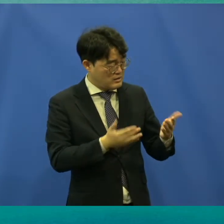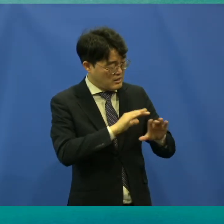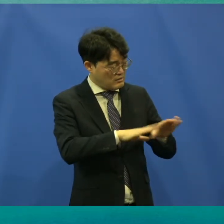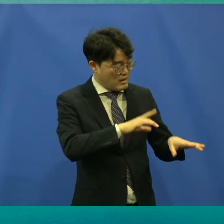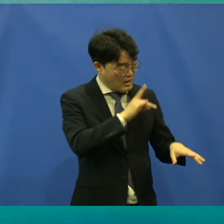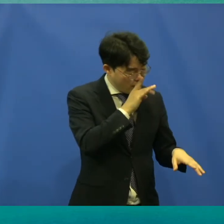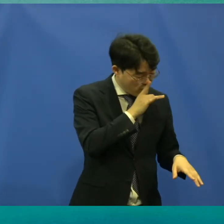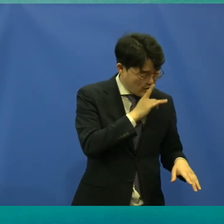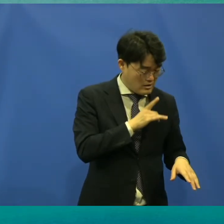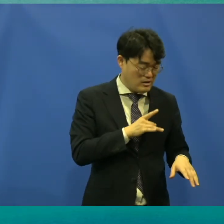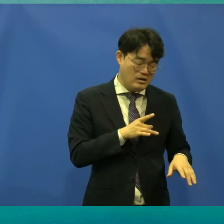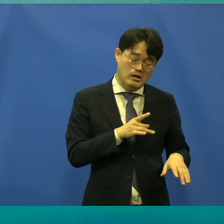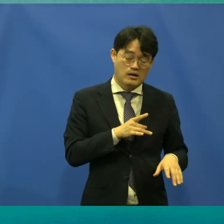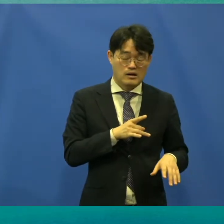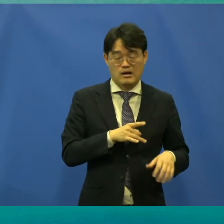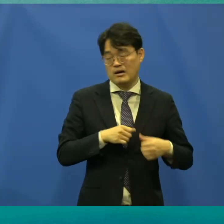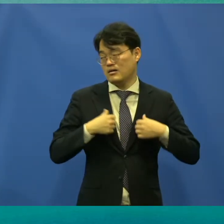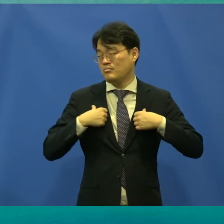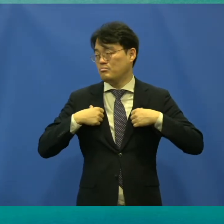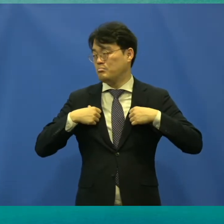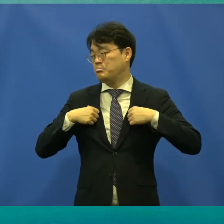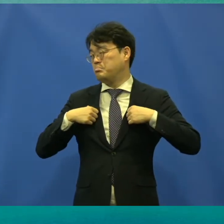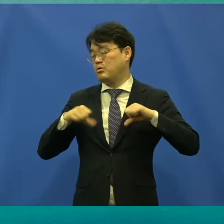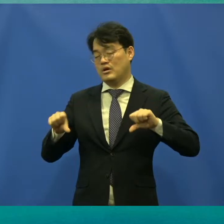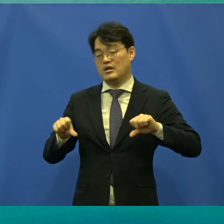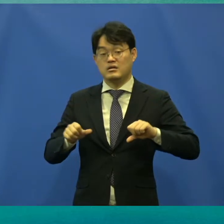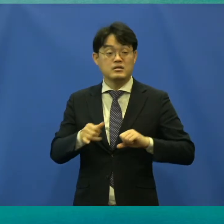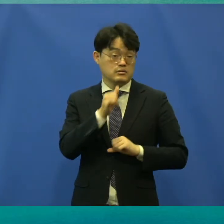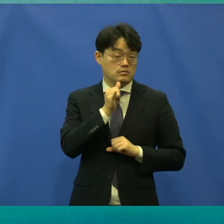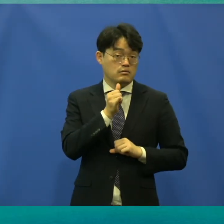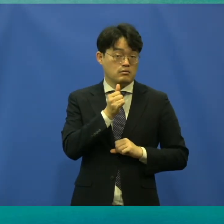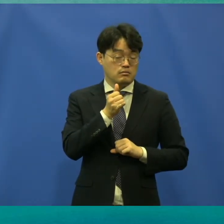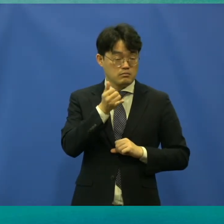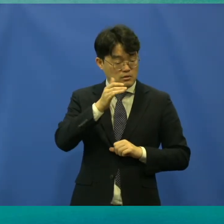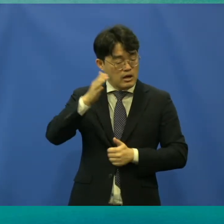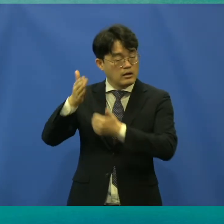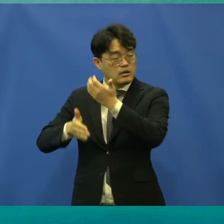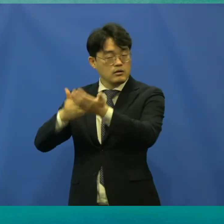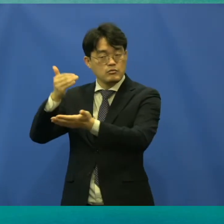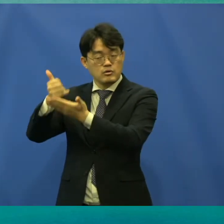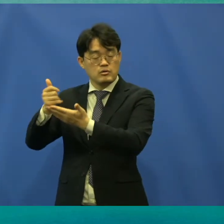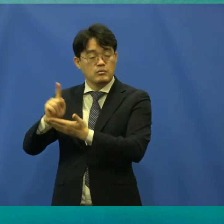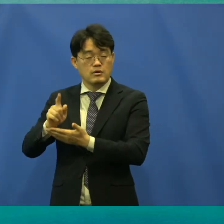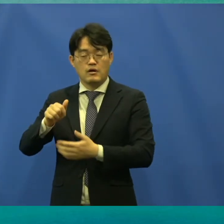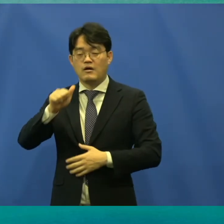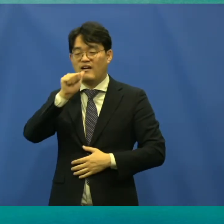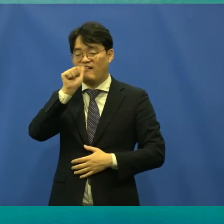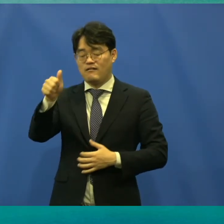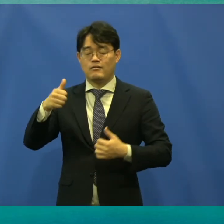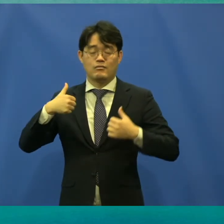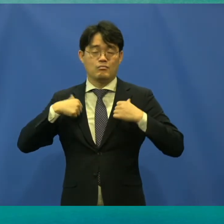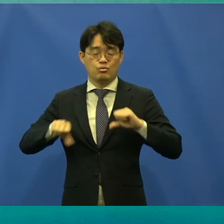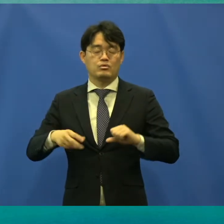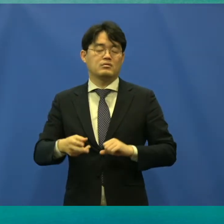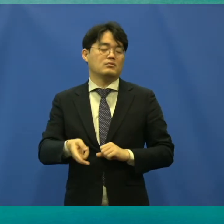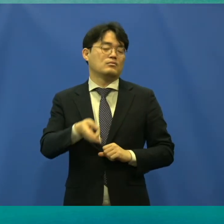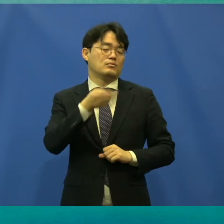우리는 그럴 때가 있습니다. 그런데 하나님은 아니십니다. 하나님은 절망하지 않습니다.